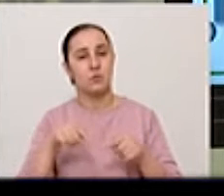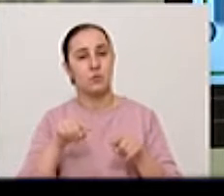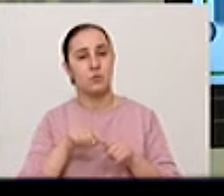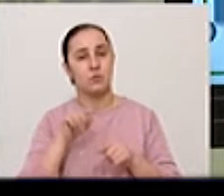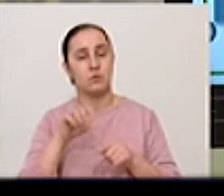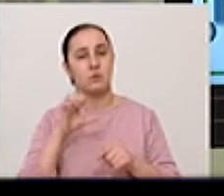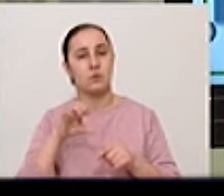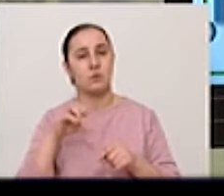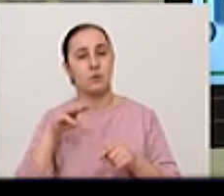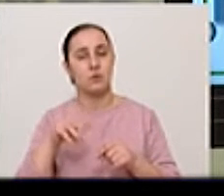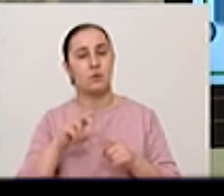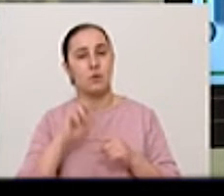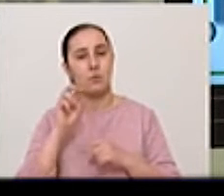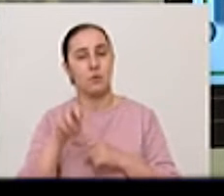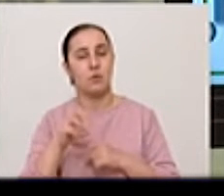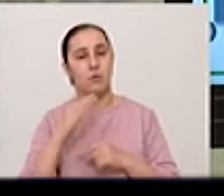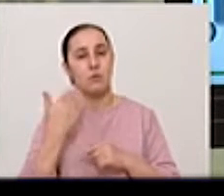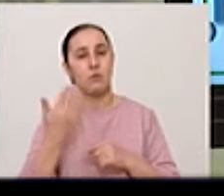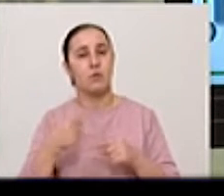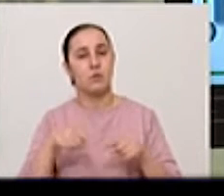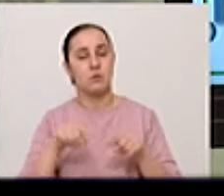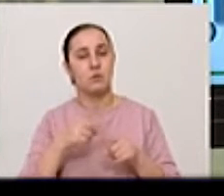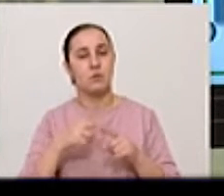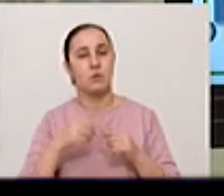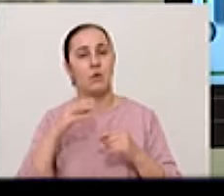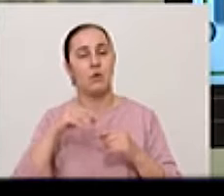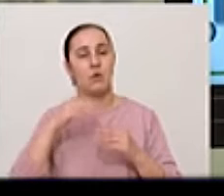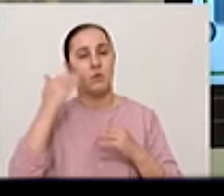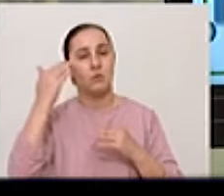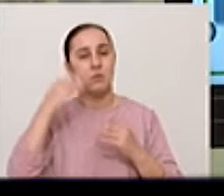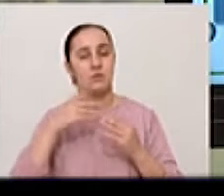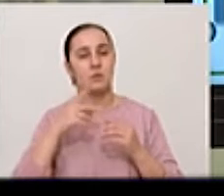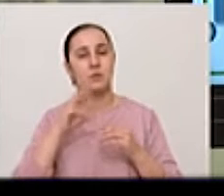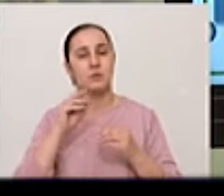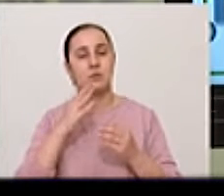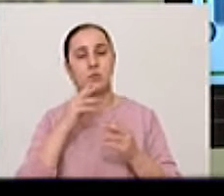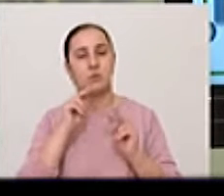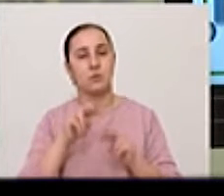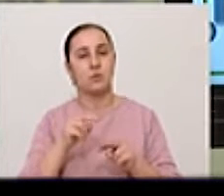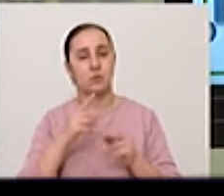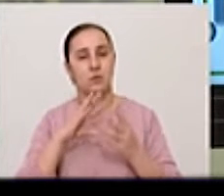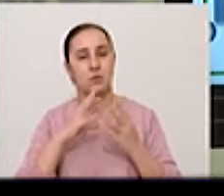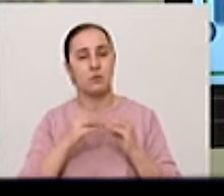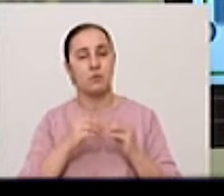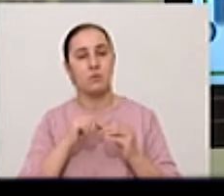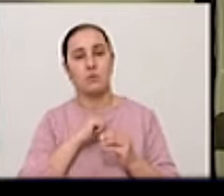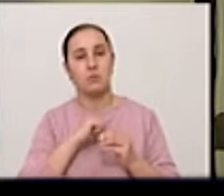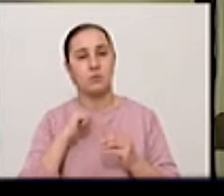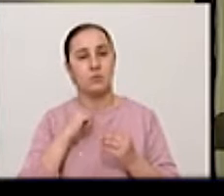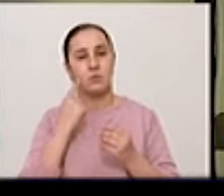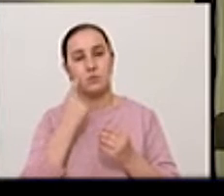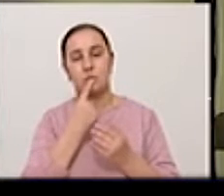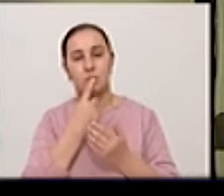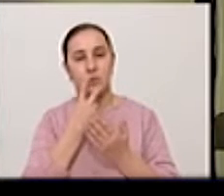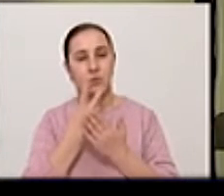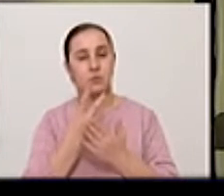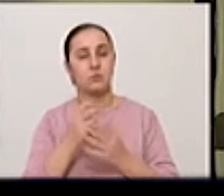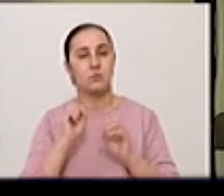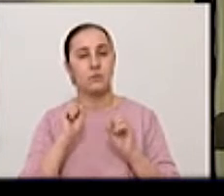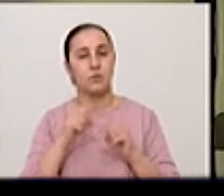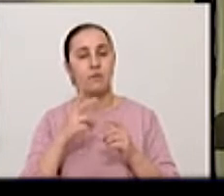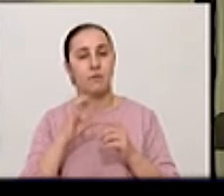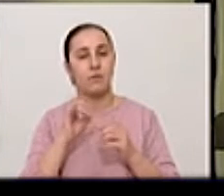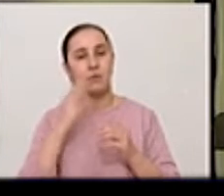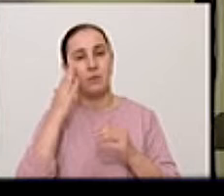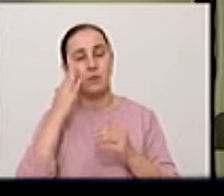shu stansiyaga borib, u yerdagi osmon jismlarining kuzatilish jarayonini o'z ko'zingiz bilan ko'rishingiz